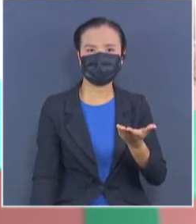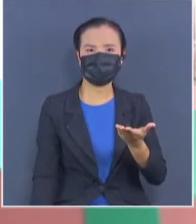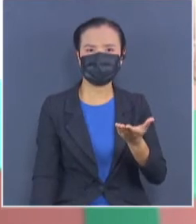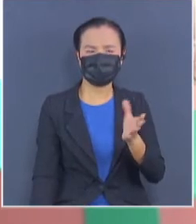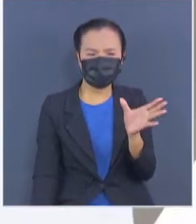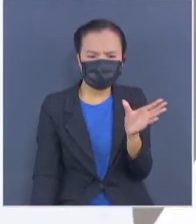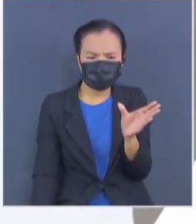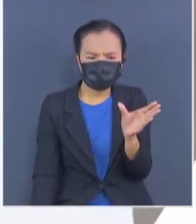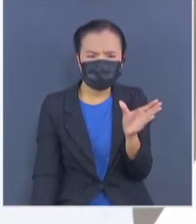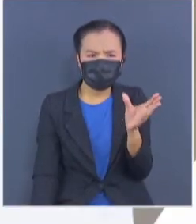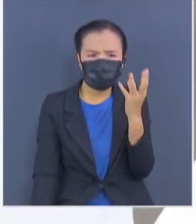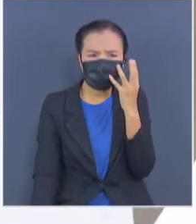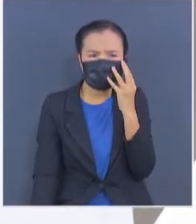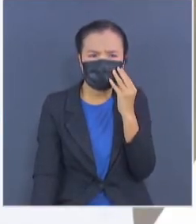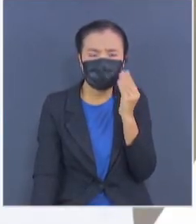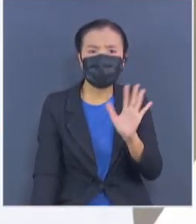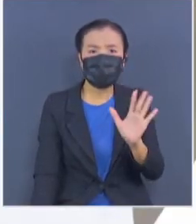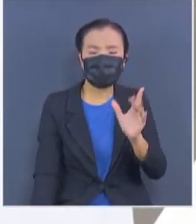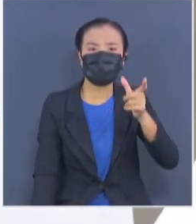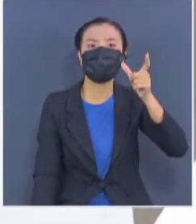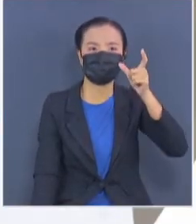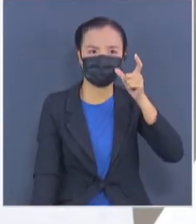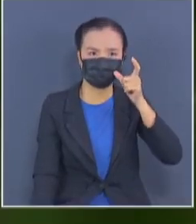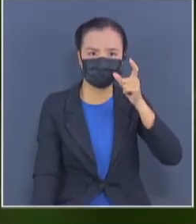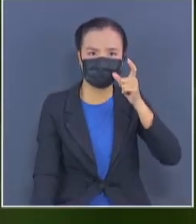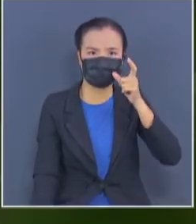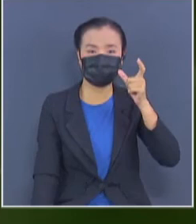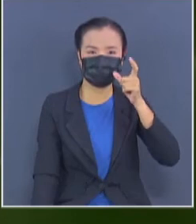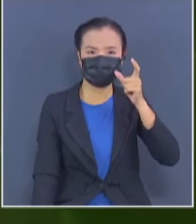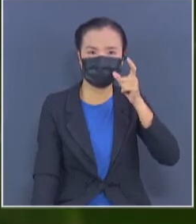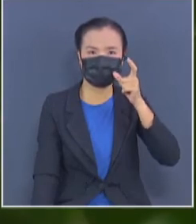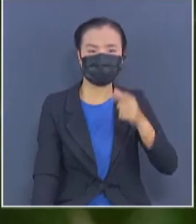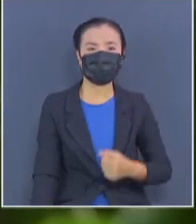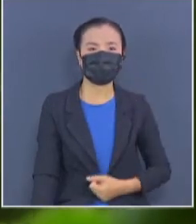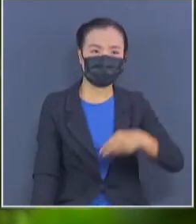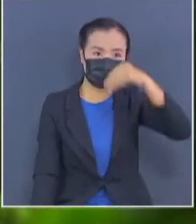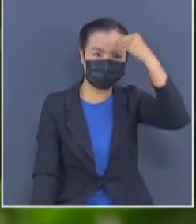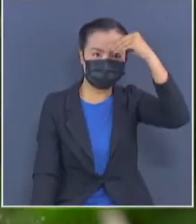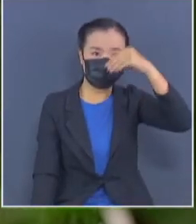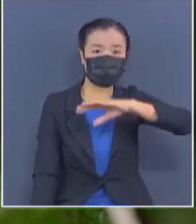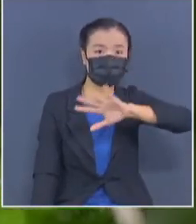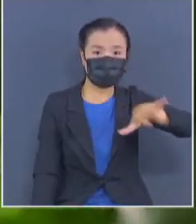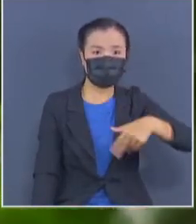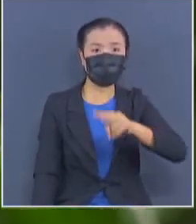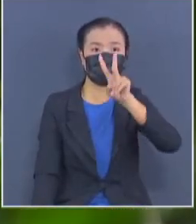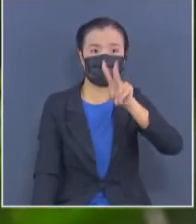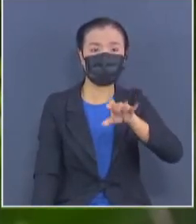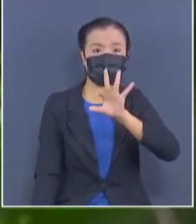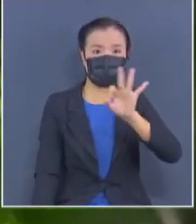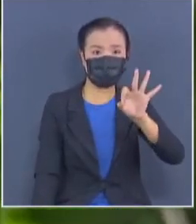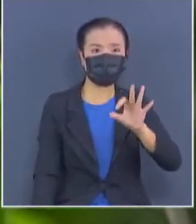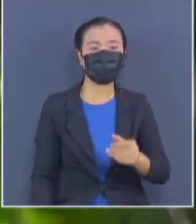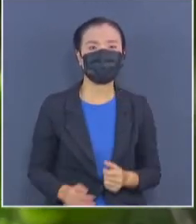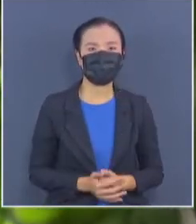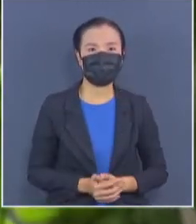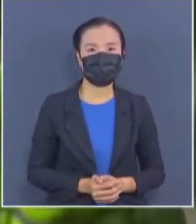เล็กๆนะครับคุณผู้ชมครับบางประกอบวิทยาคมเป็นโรงเรียนมัธยมศึกษาขนาดใหญ่ครับมีนักเรียนกว่า 2900คนด้วย